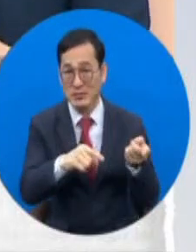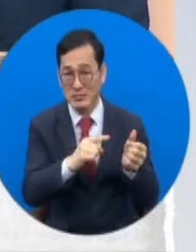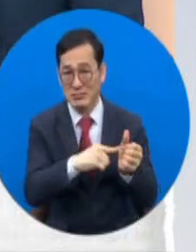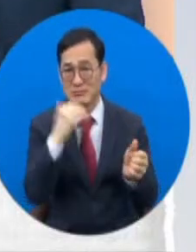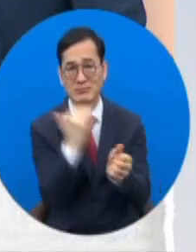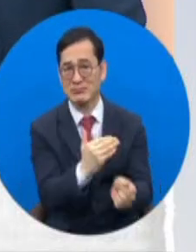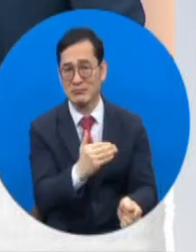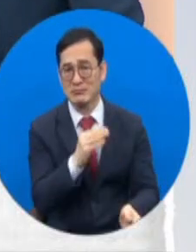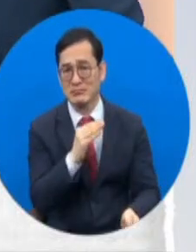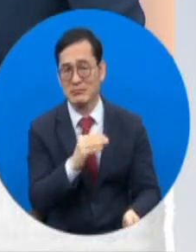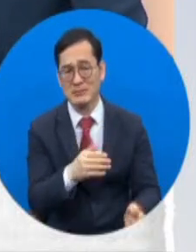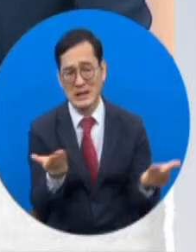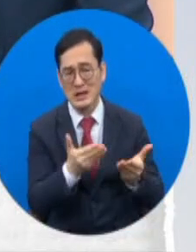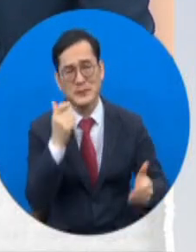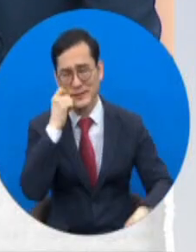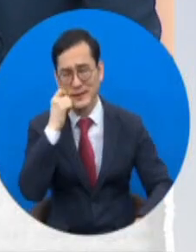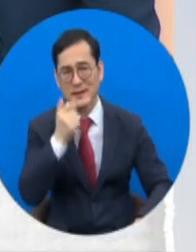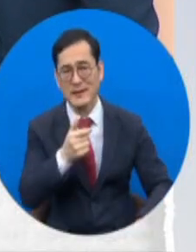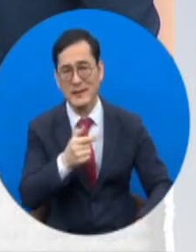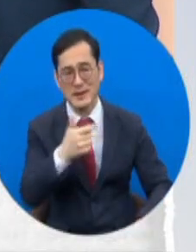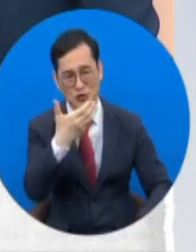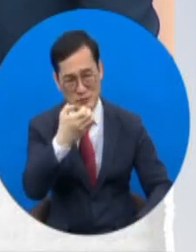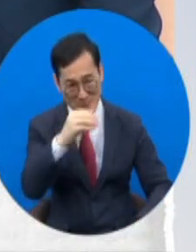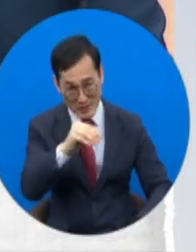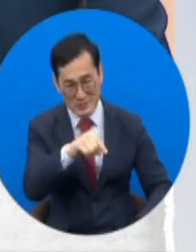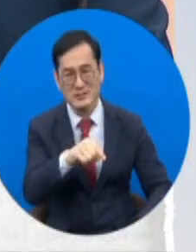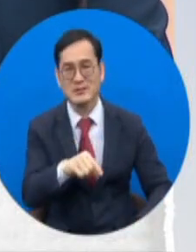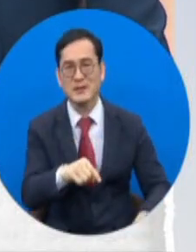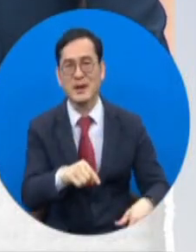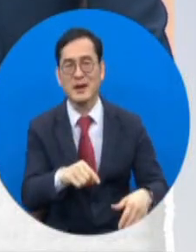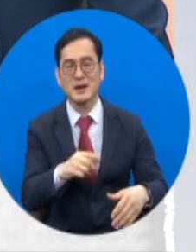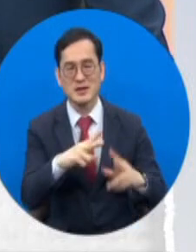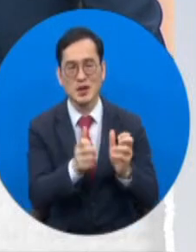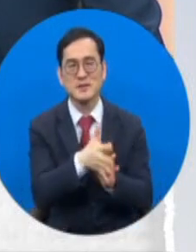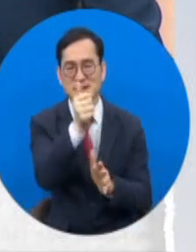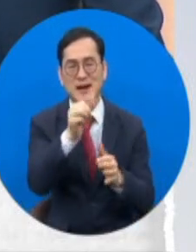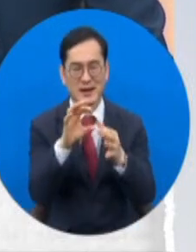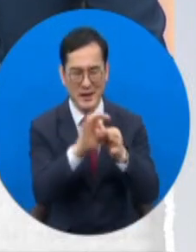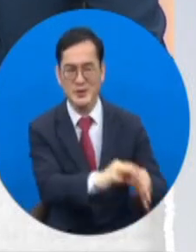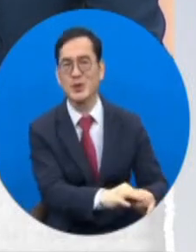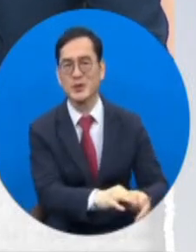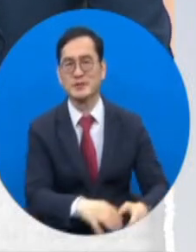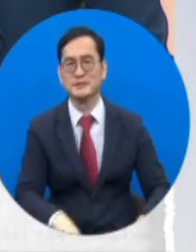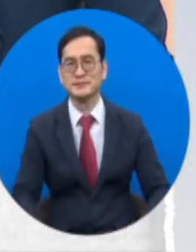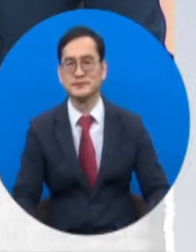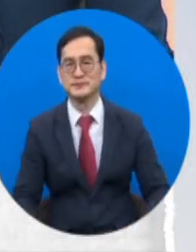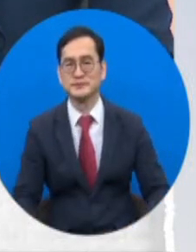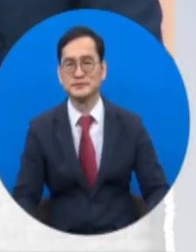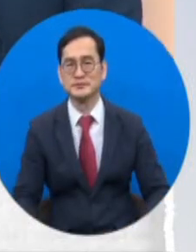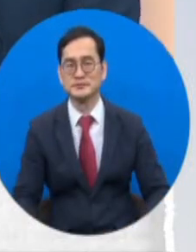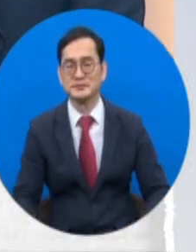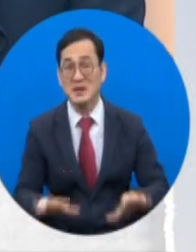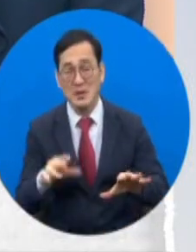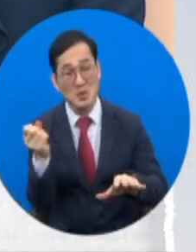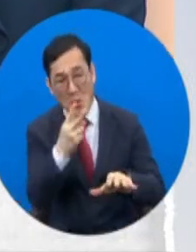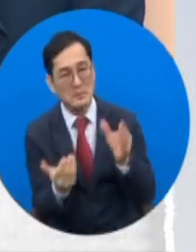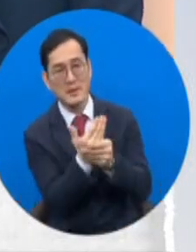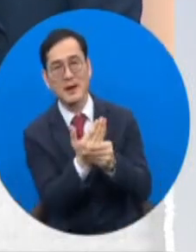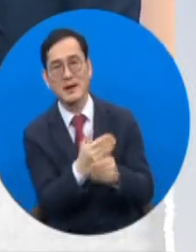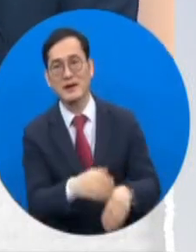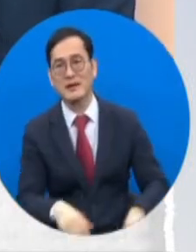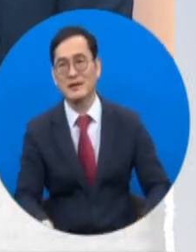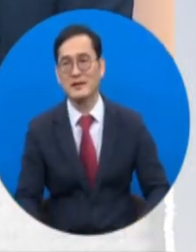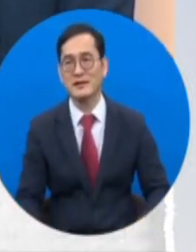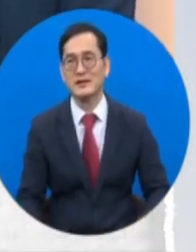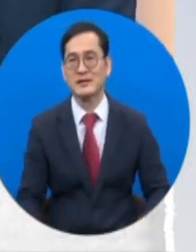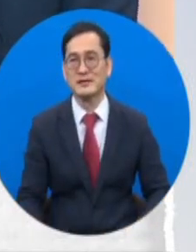식의 전력들이 계속 있었거든요. 예. 그렇다 보니까 은수미 시장이 이번에도 뭔가 좀 선거 캠프 사람들을 자기 사람들을